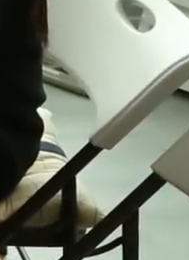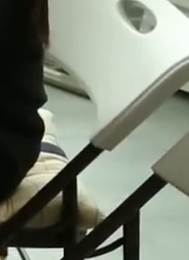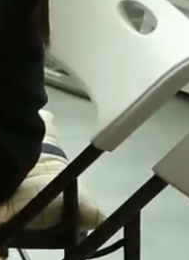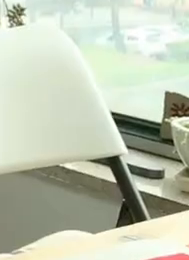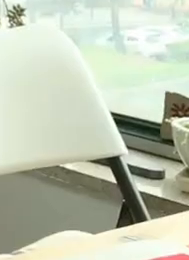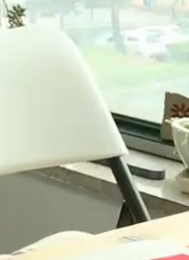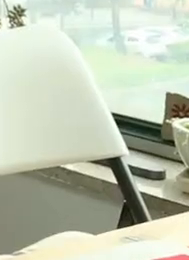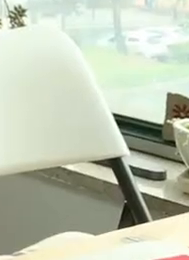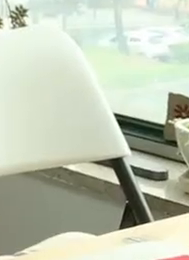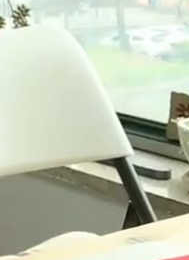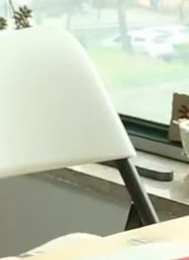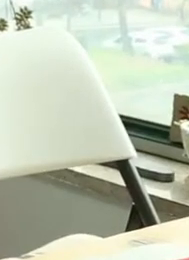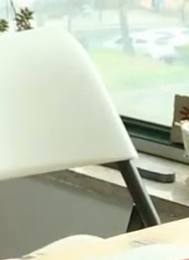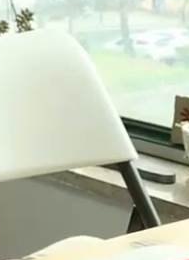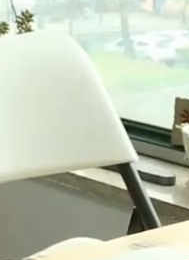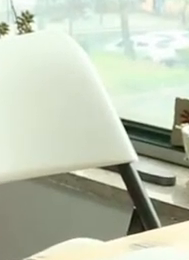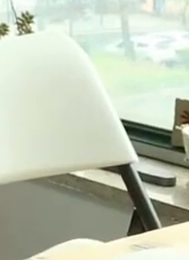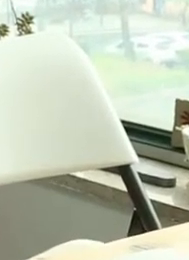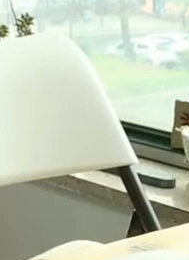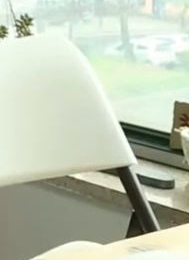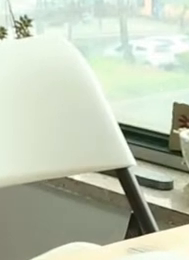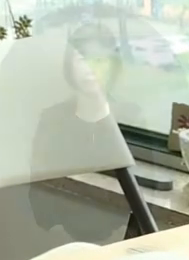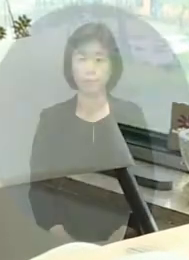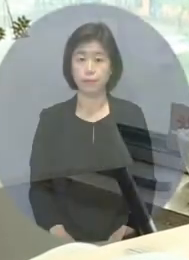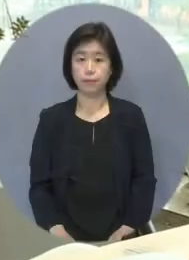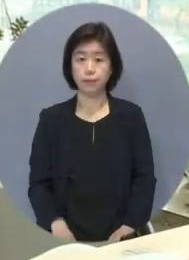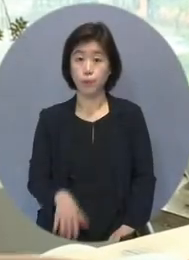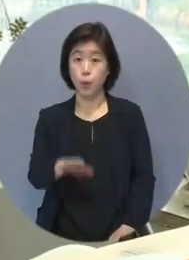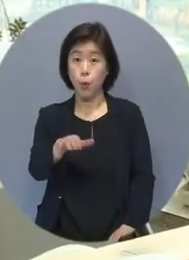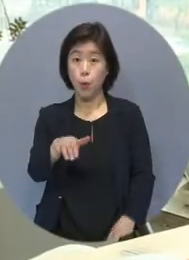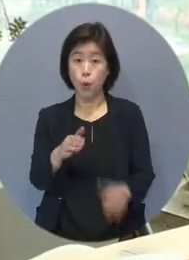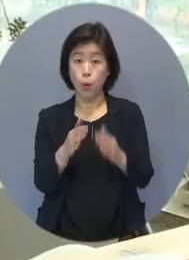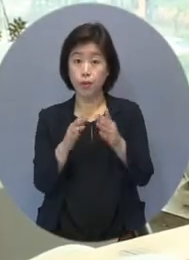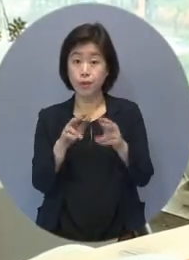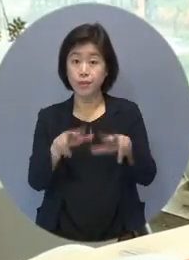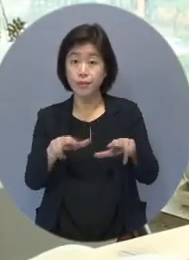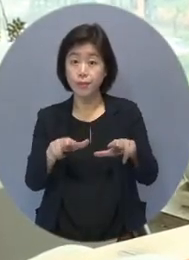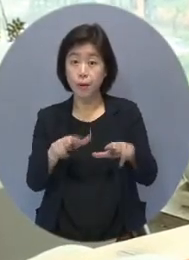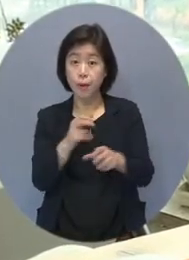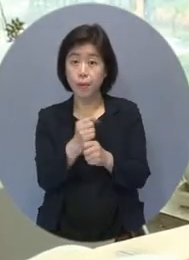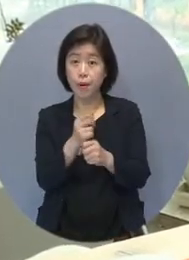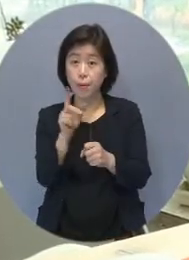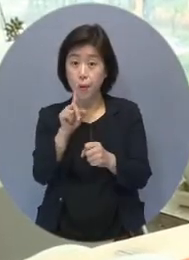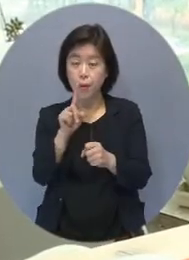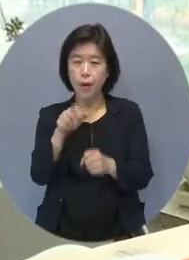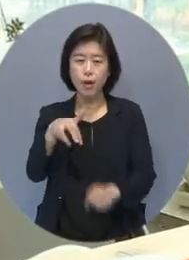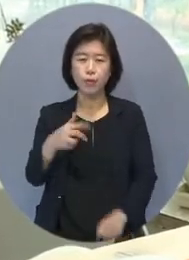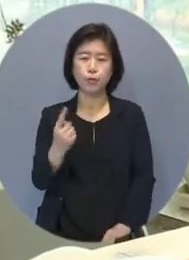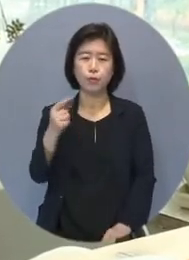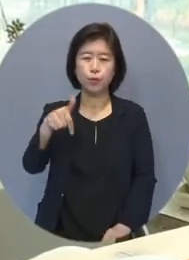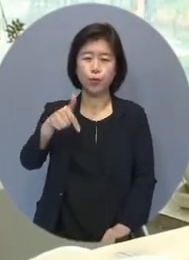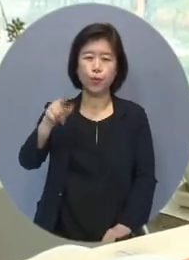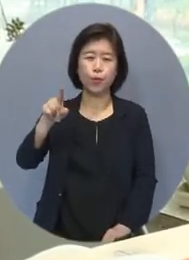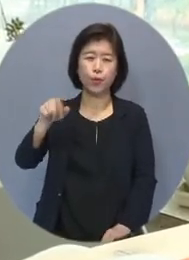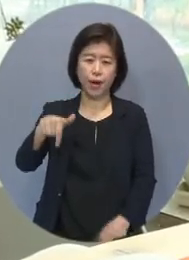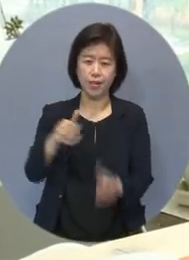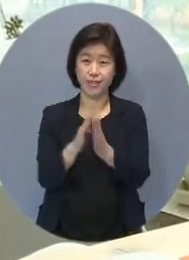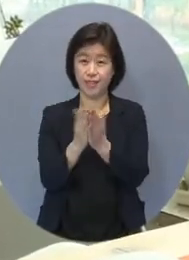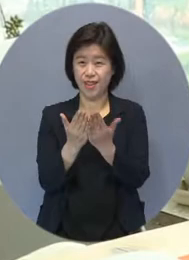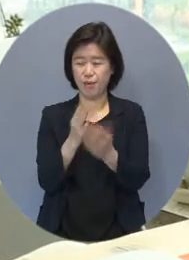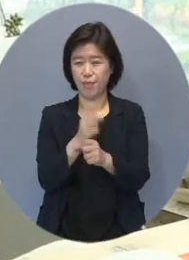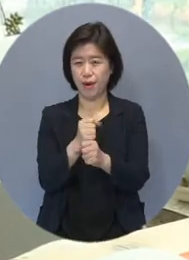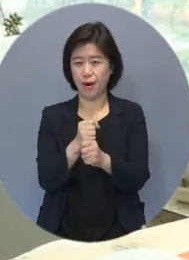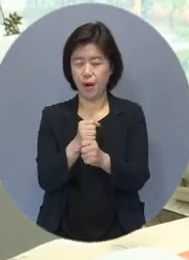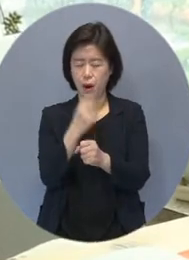그렇게 하면 되고. 소장님, 이거는 지금 어떤 작업 하시는 거예요? 네, 이건 촉각도서를 만들고 있는데요. 촉각도서는 우리